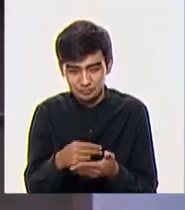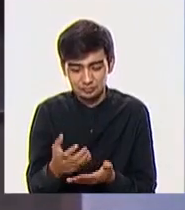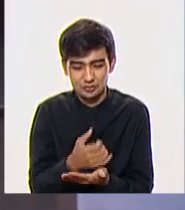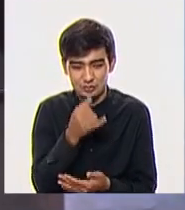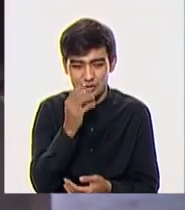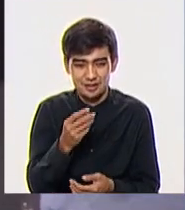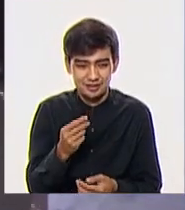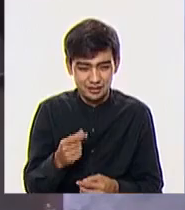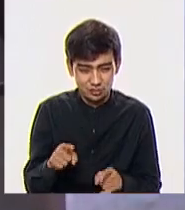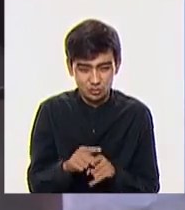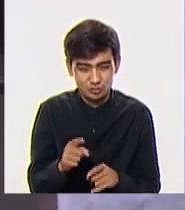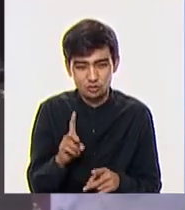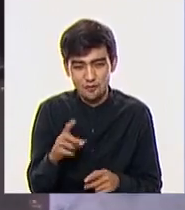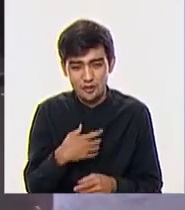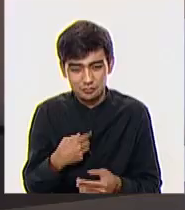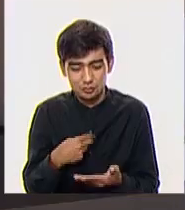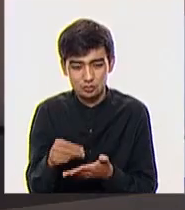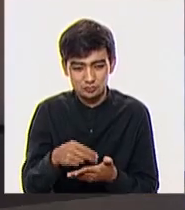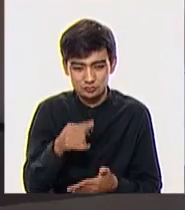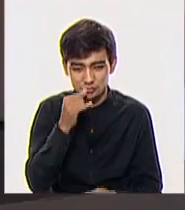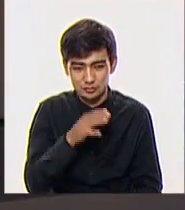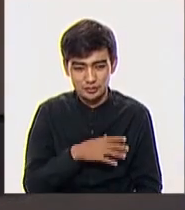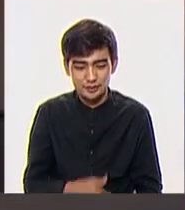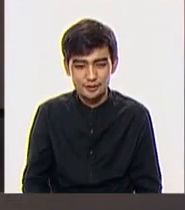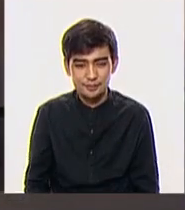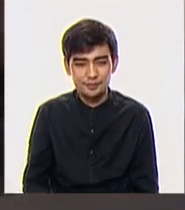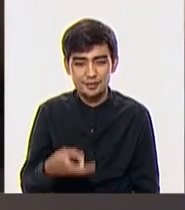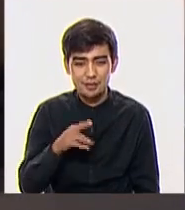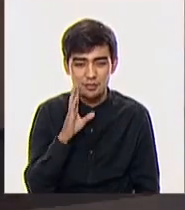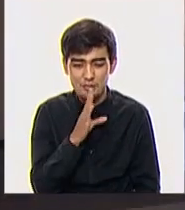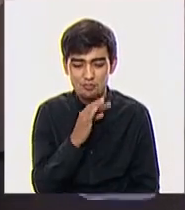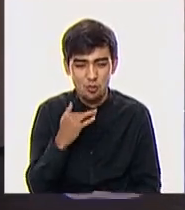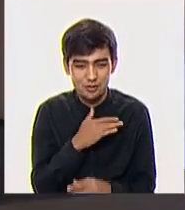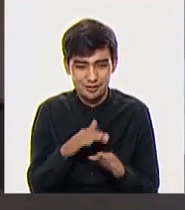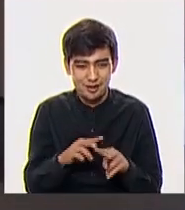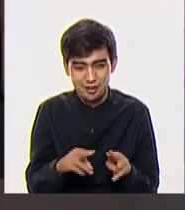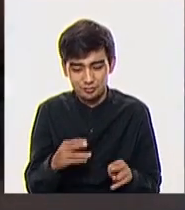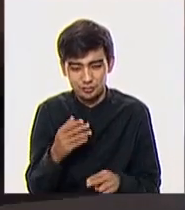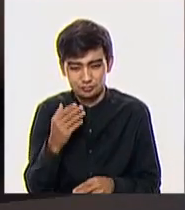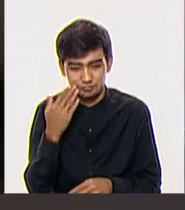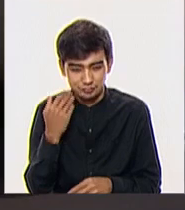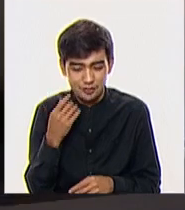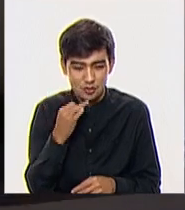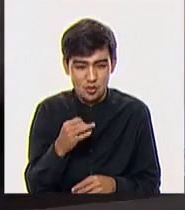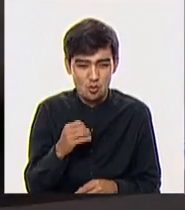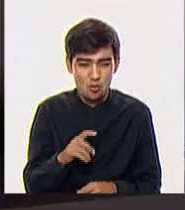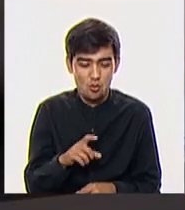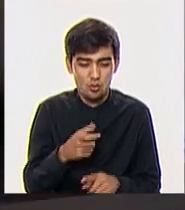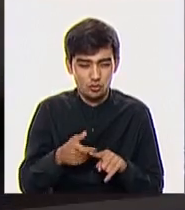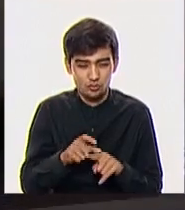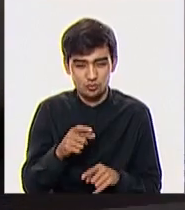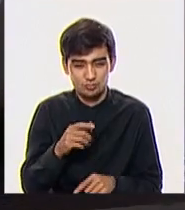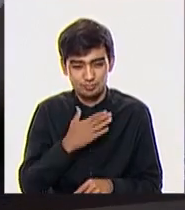чтобы покупать им все необходимое. Нам, многодетным мамам, получать такие продуктовые корзины очень приятно.